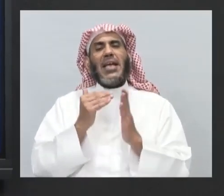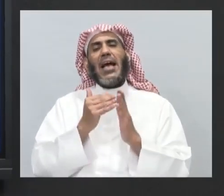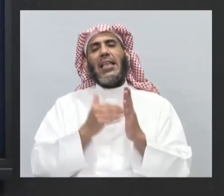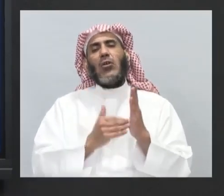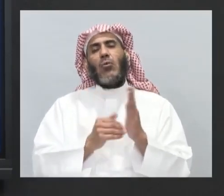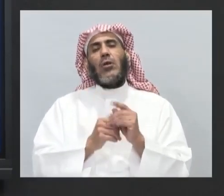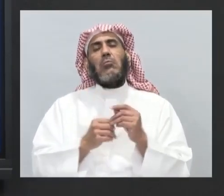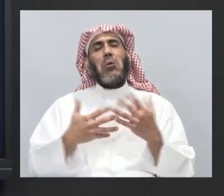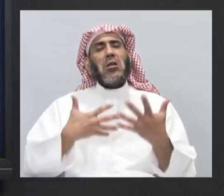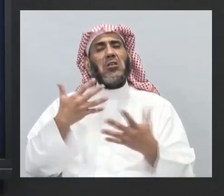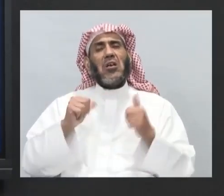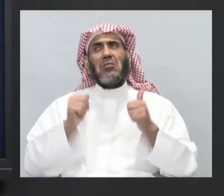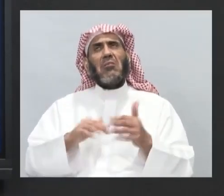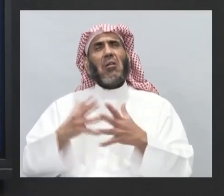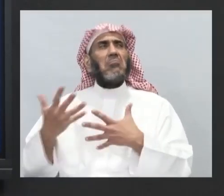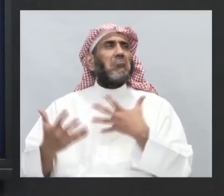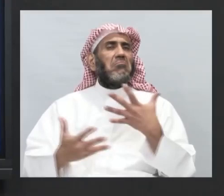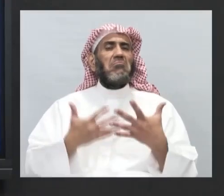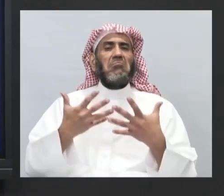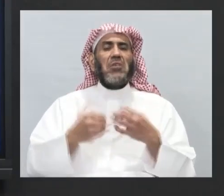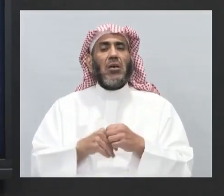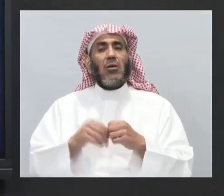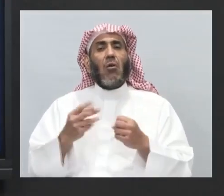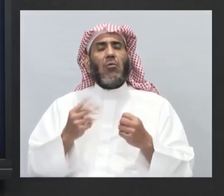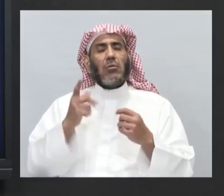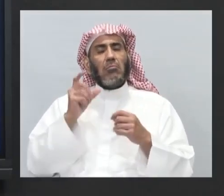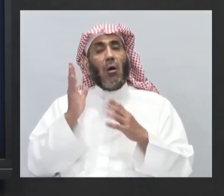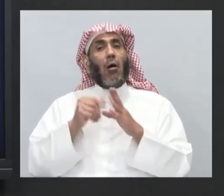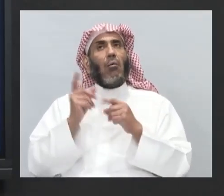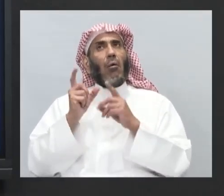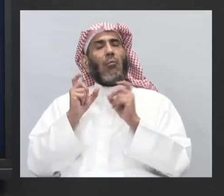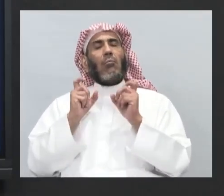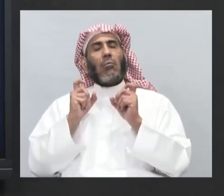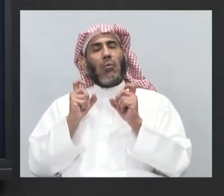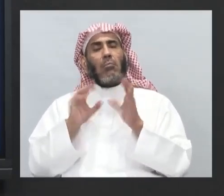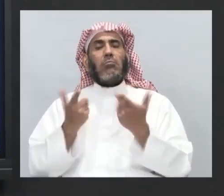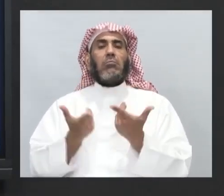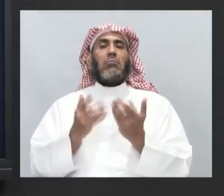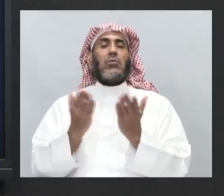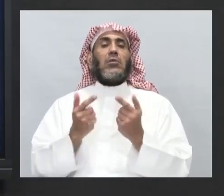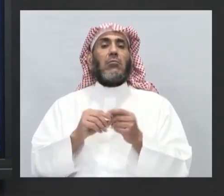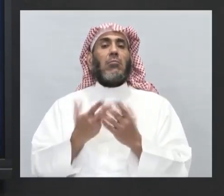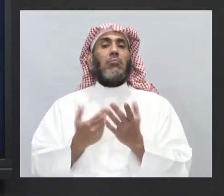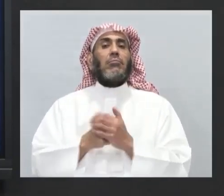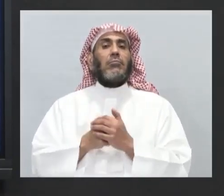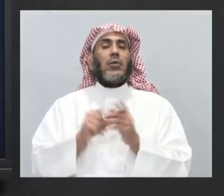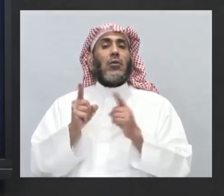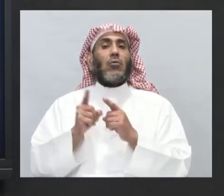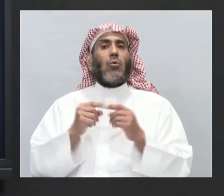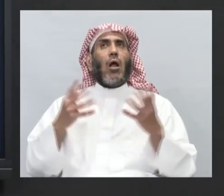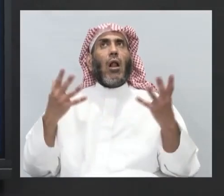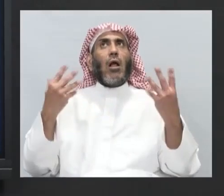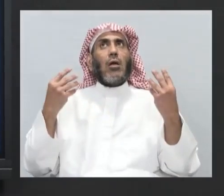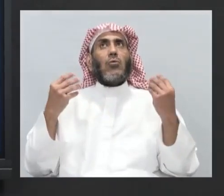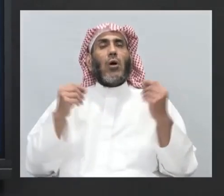اما ان ينشغل الطالب او يتي لنفسه فرصه النوم فهذه قد تحصل بلا شك لانه احيانا قد تكون الاجواء